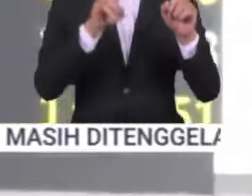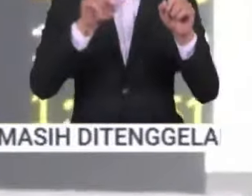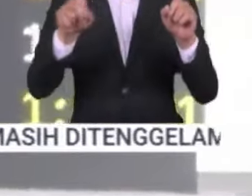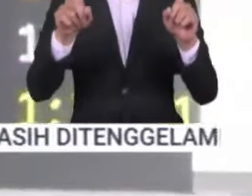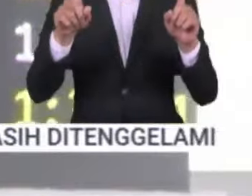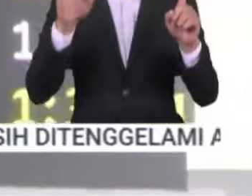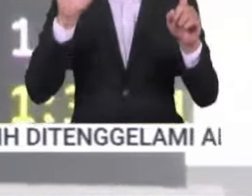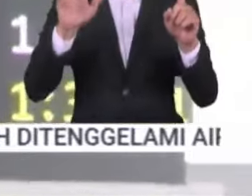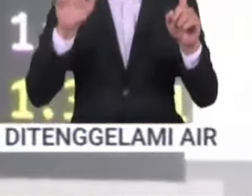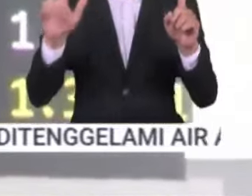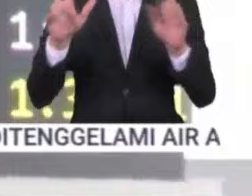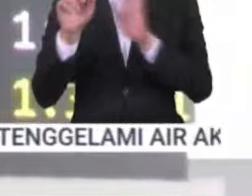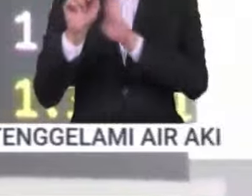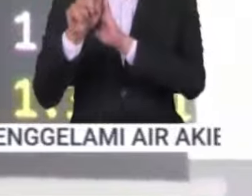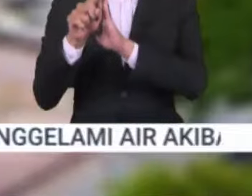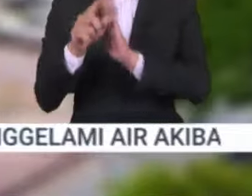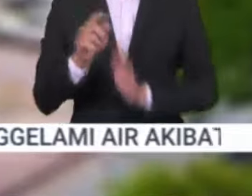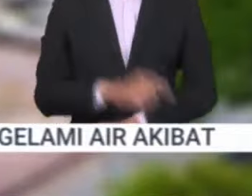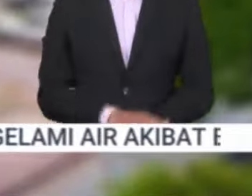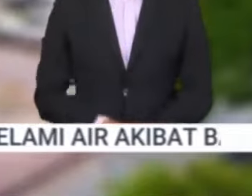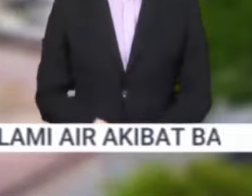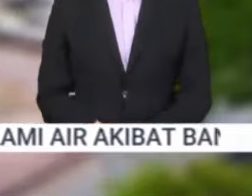minit 21.33 saat.